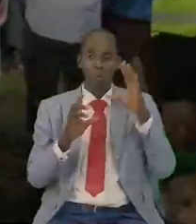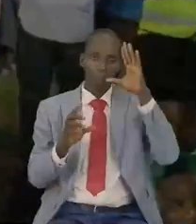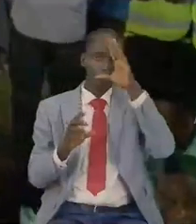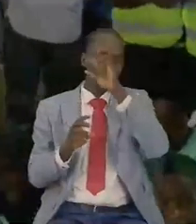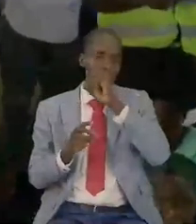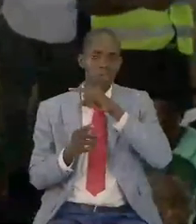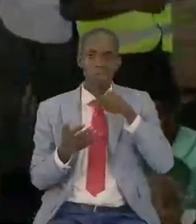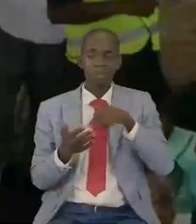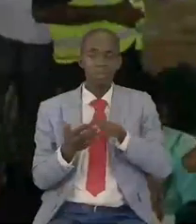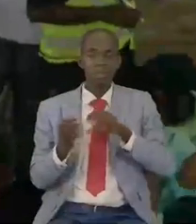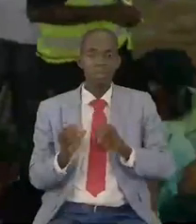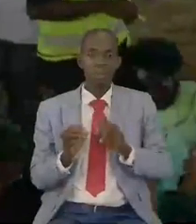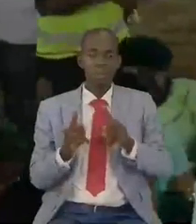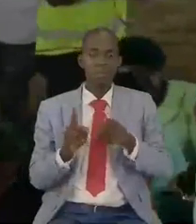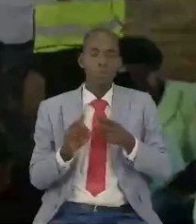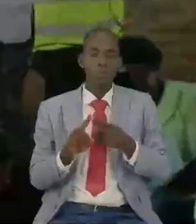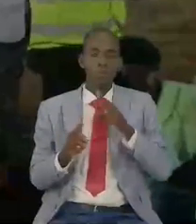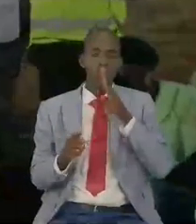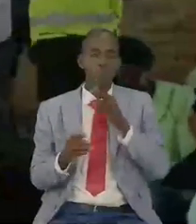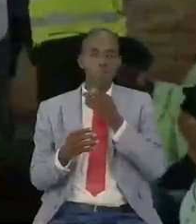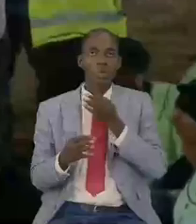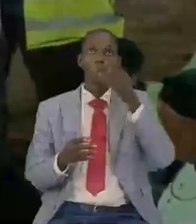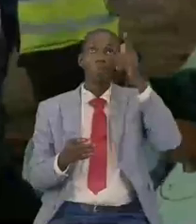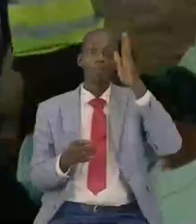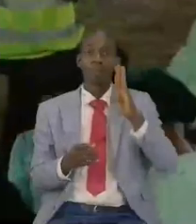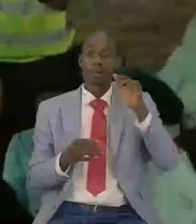privilège d'être de Dieu. Rappelle-toi,